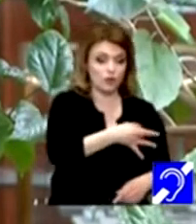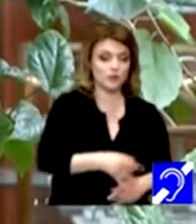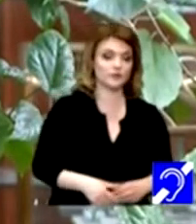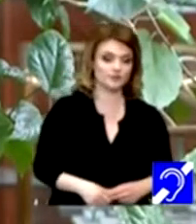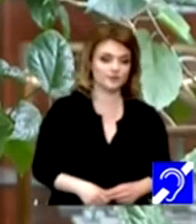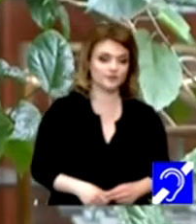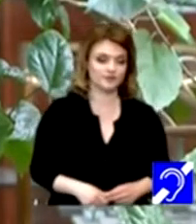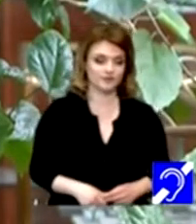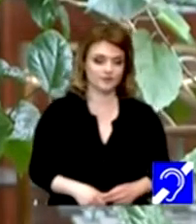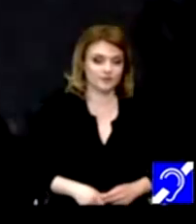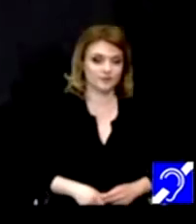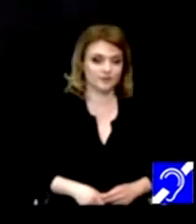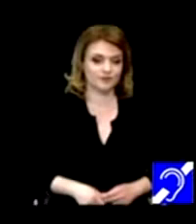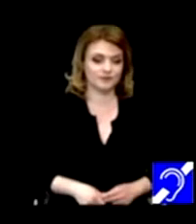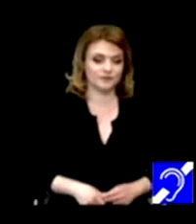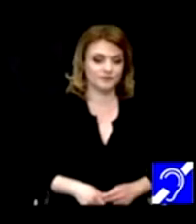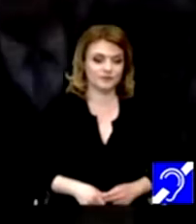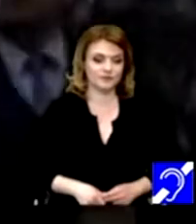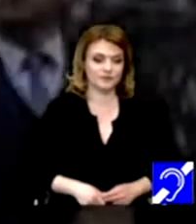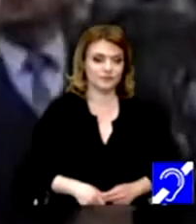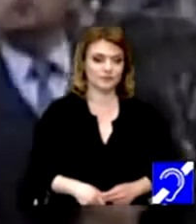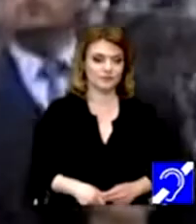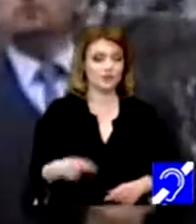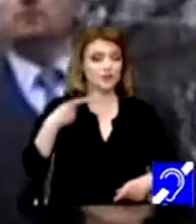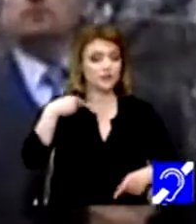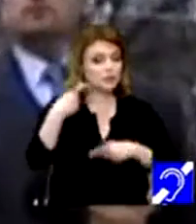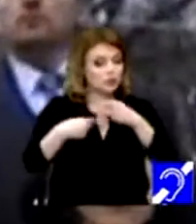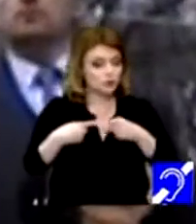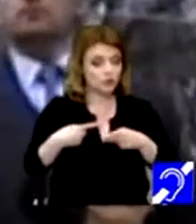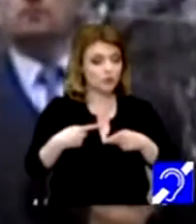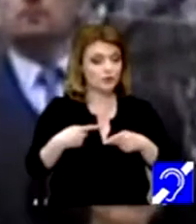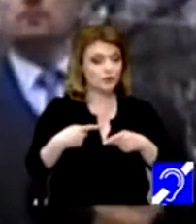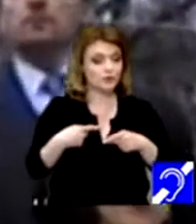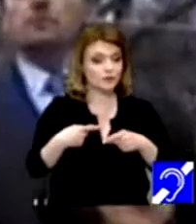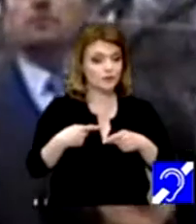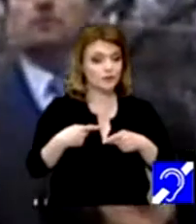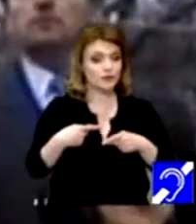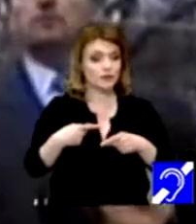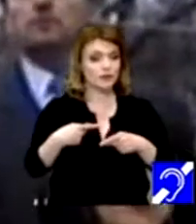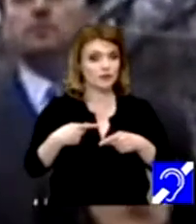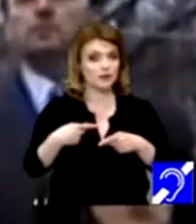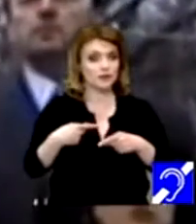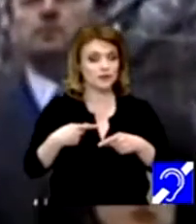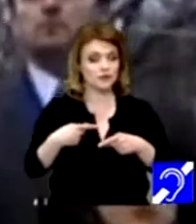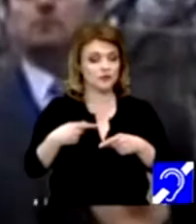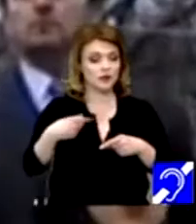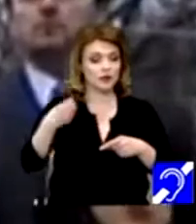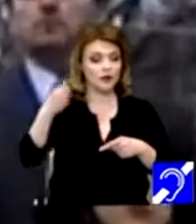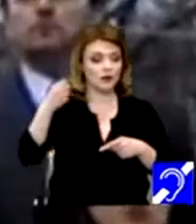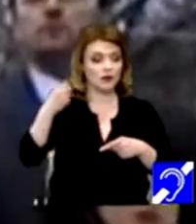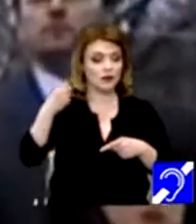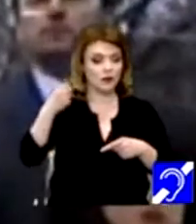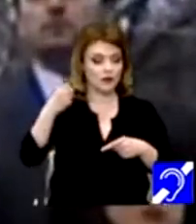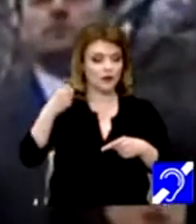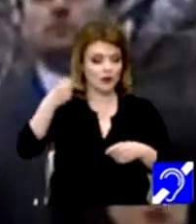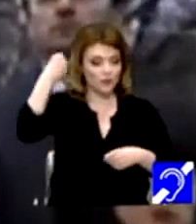cum este Biblioteca Națională. Totdeauna am biruit cu